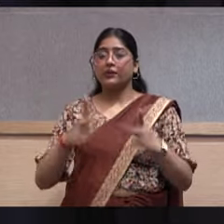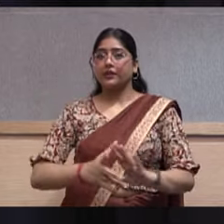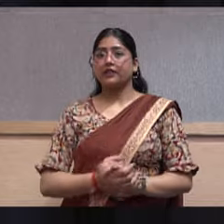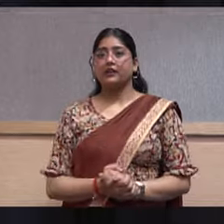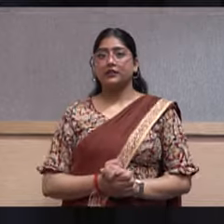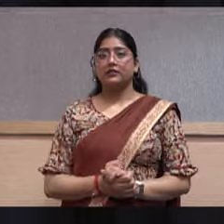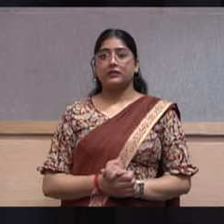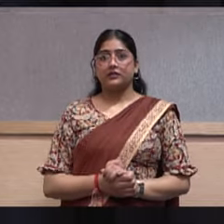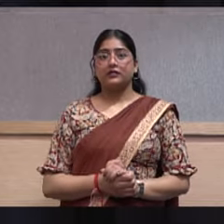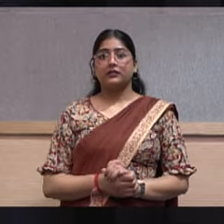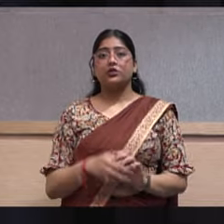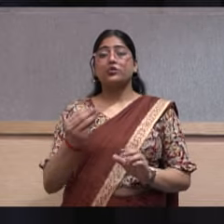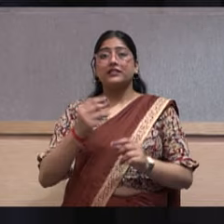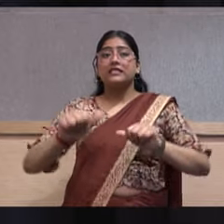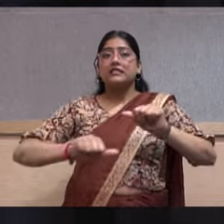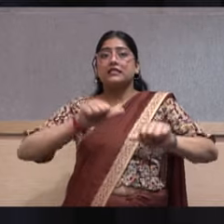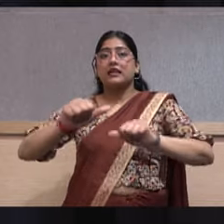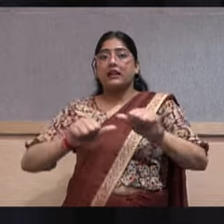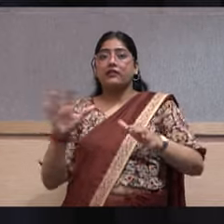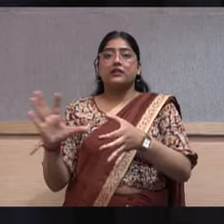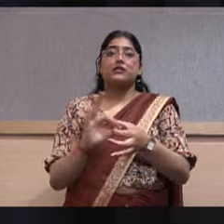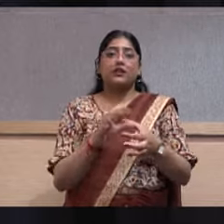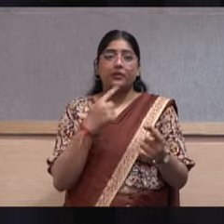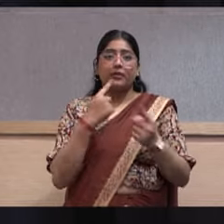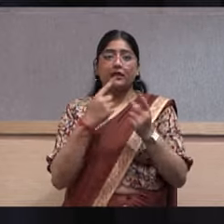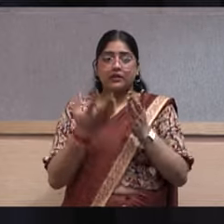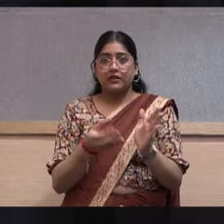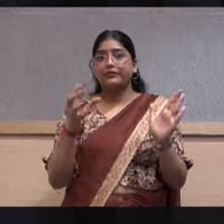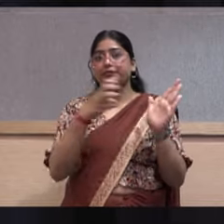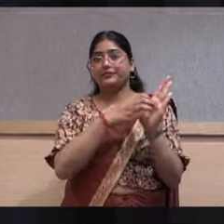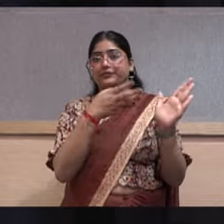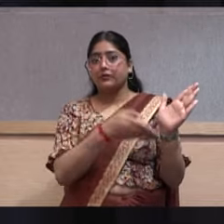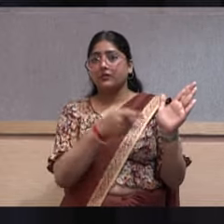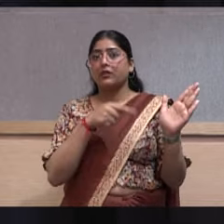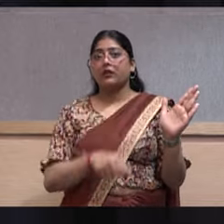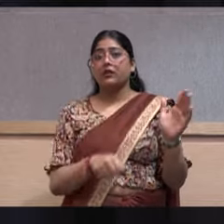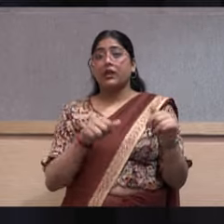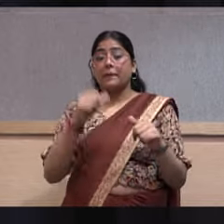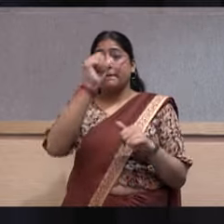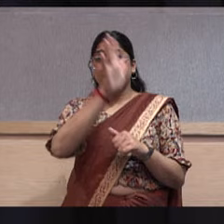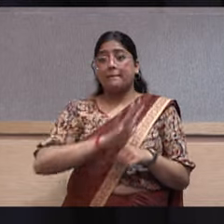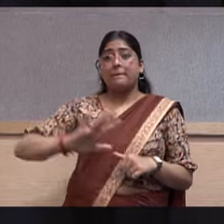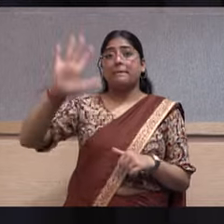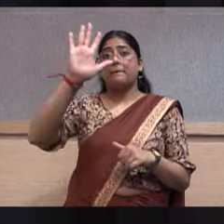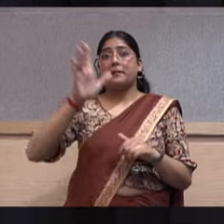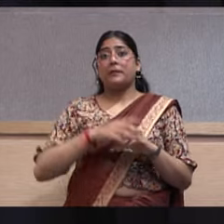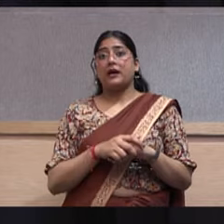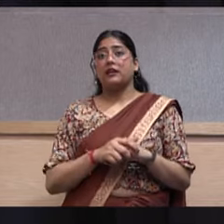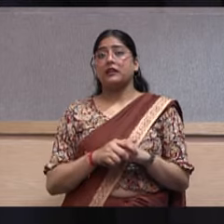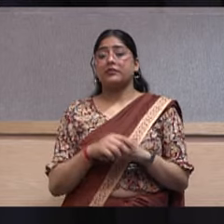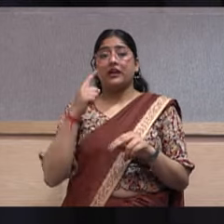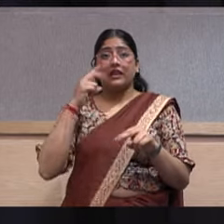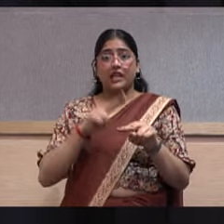प्रेमास उन्होंने आर्गुमेंट किया है कि आप भारत विश्व की कोई भी भाषा दक्ष बन पाओगे